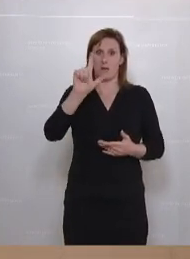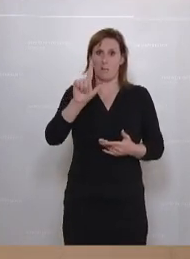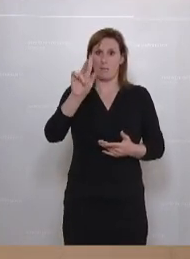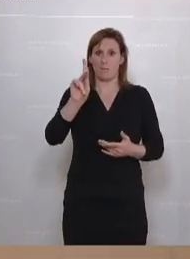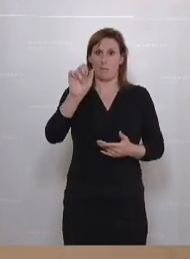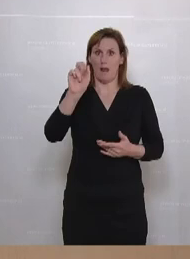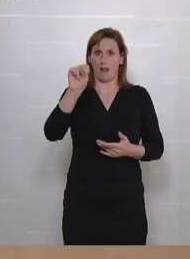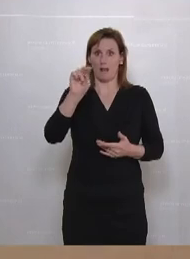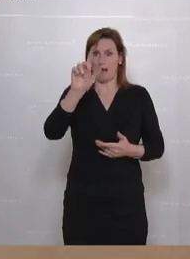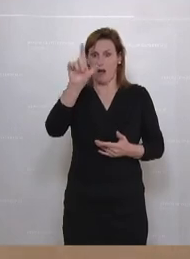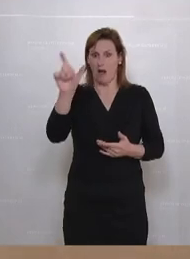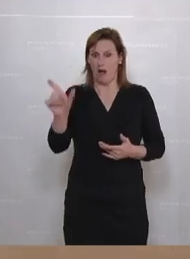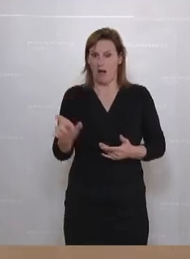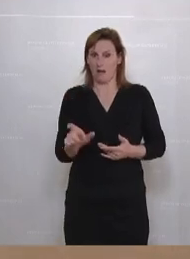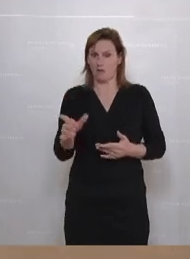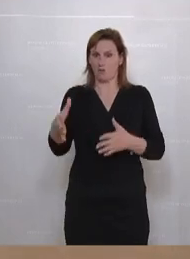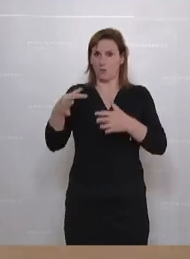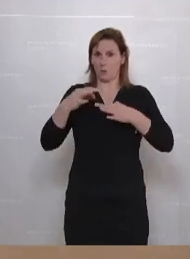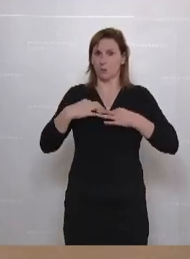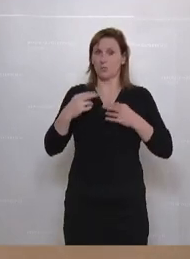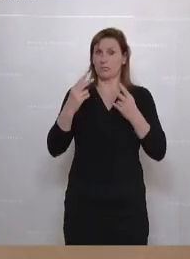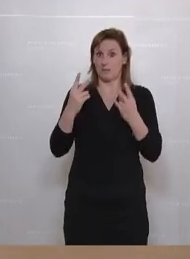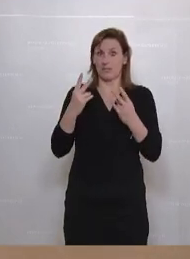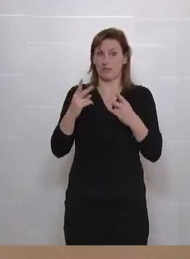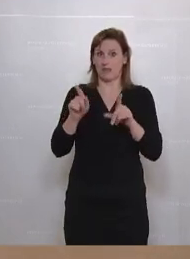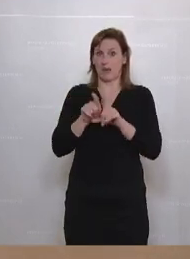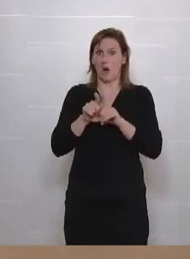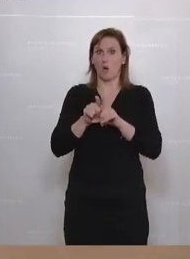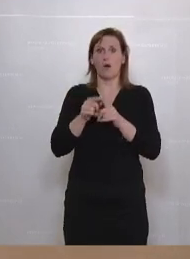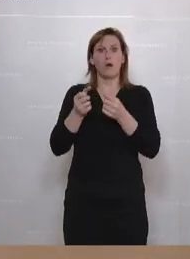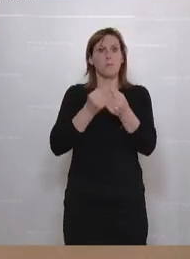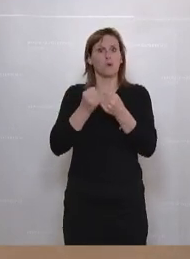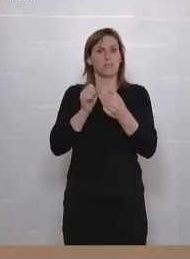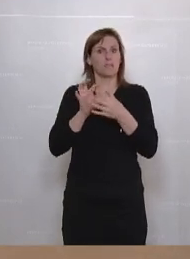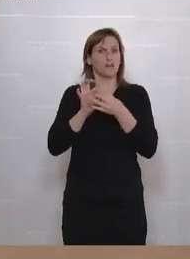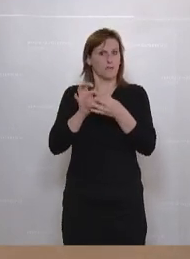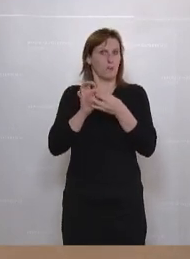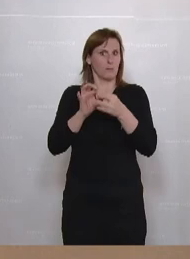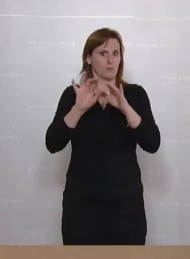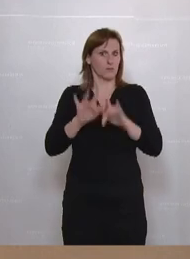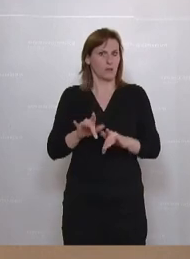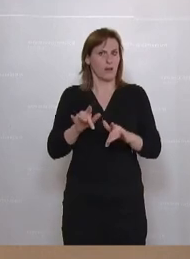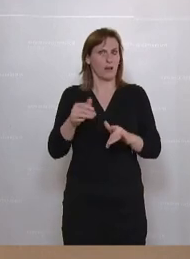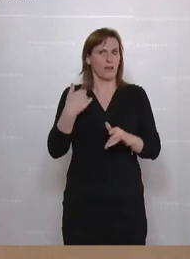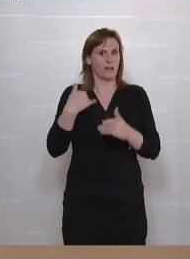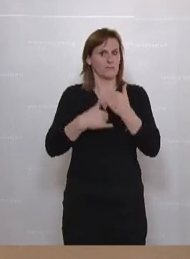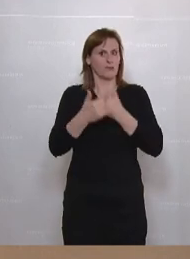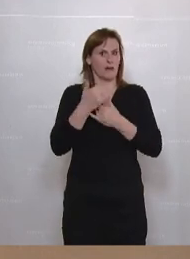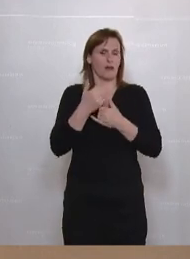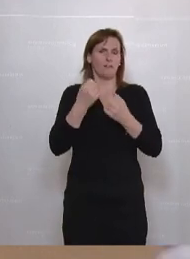der wir wirtschaftlich, politisch, menschlich engstens verbunden sind. Und ja, ich war sehr enttäuscht, dass wir letztes Jahr nicht